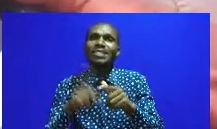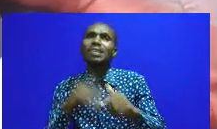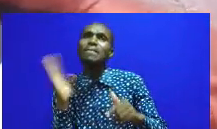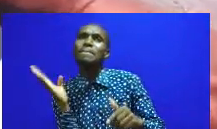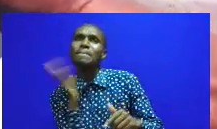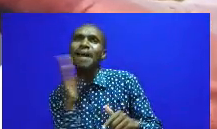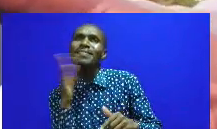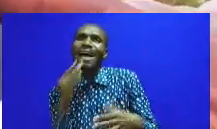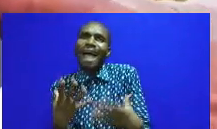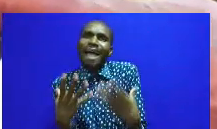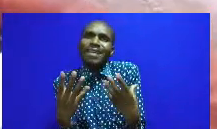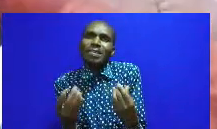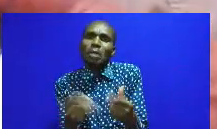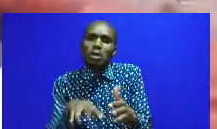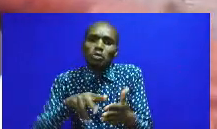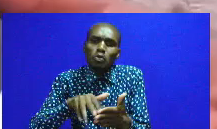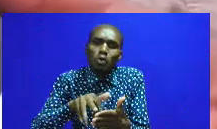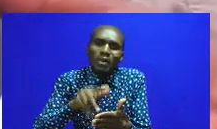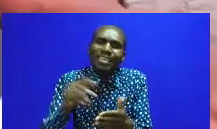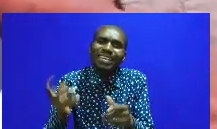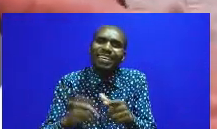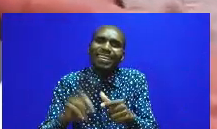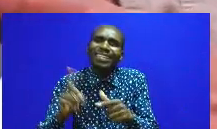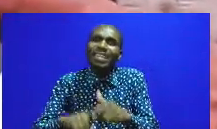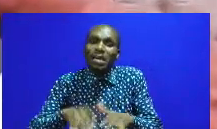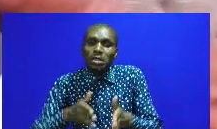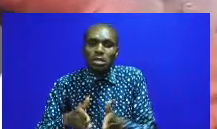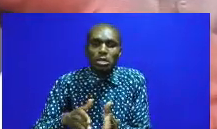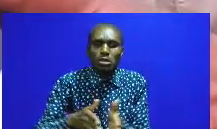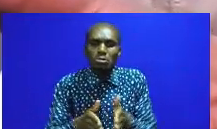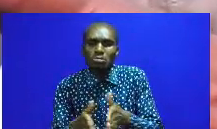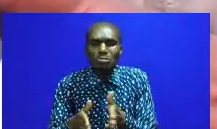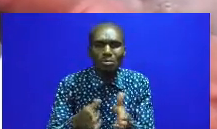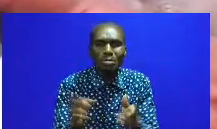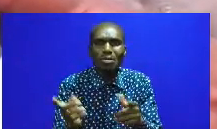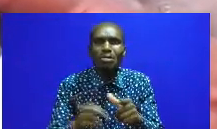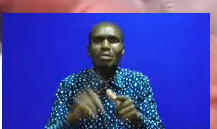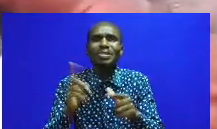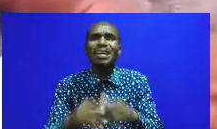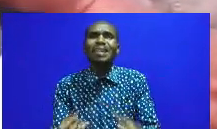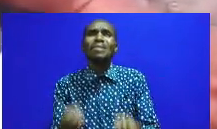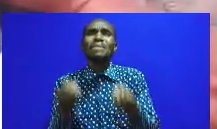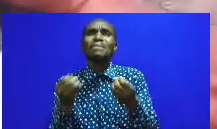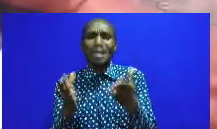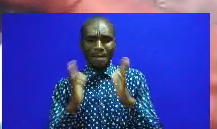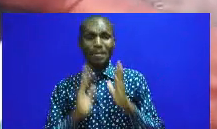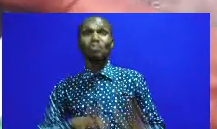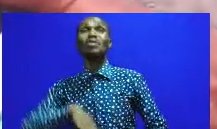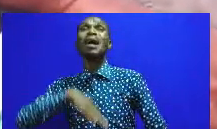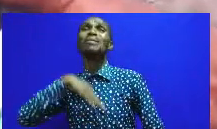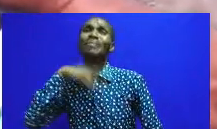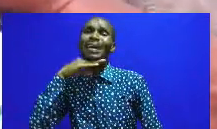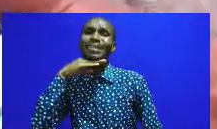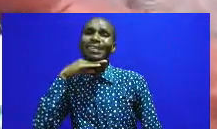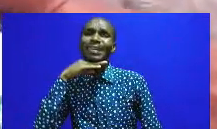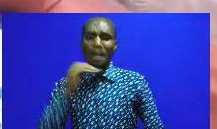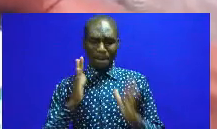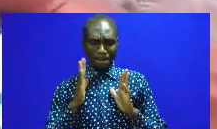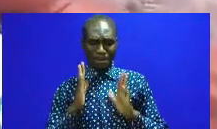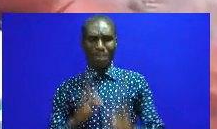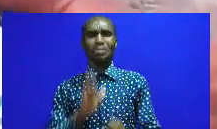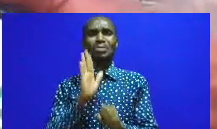mwororo ngoeta renge para ase pare yanyatieko yakulira abantu abange abantu